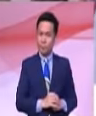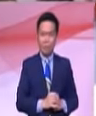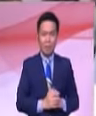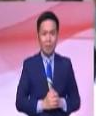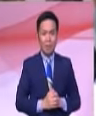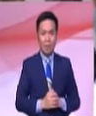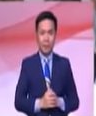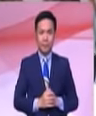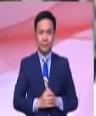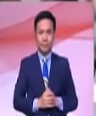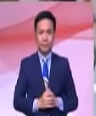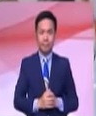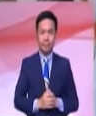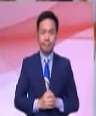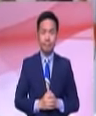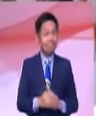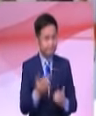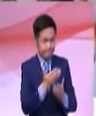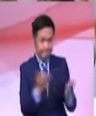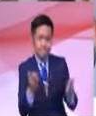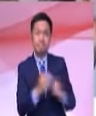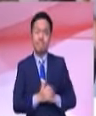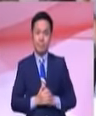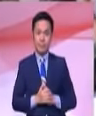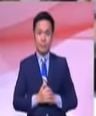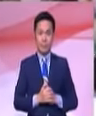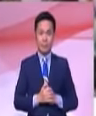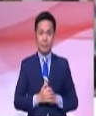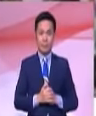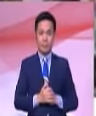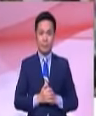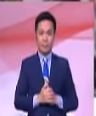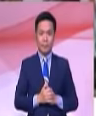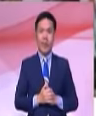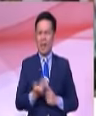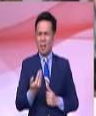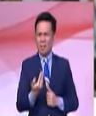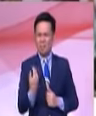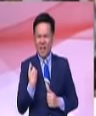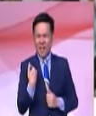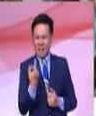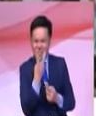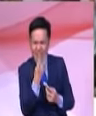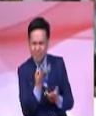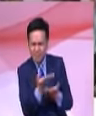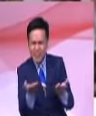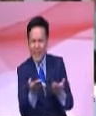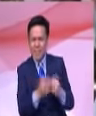Bermulanya pada 21 April, kita dapati ada berlaku,